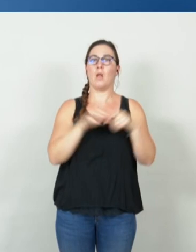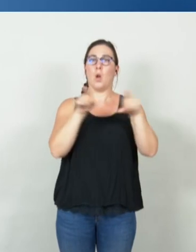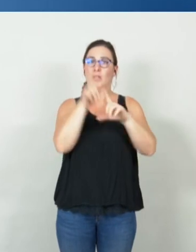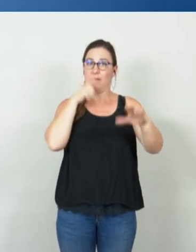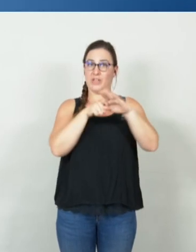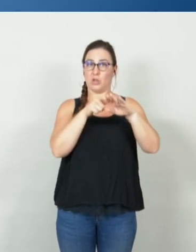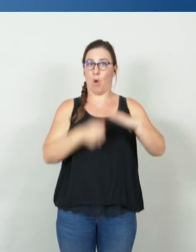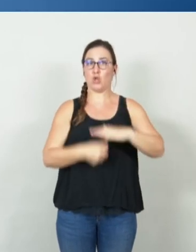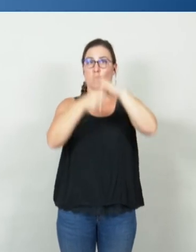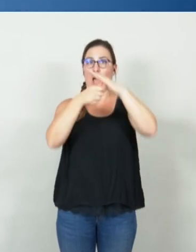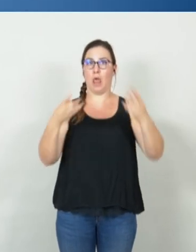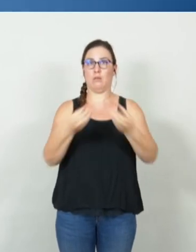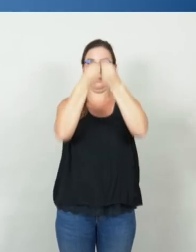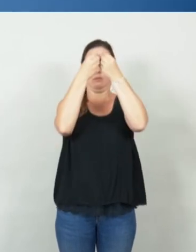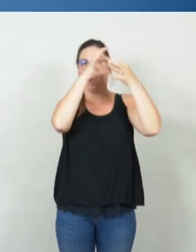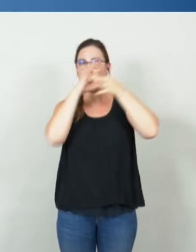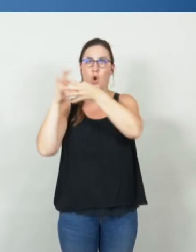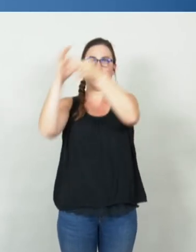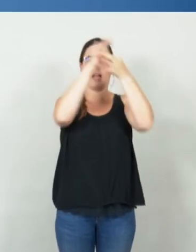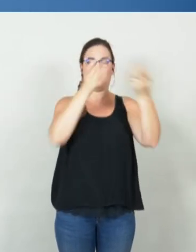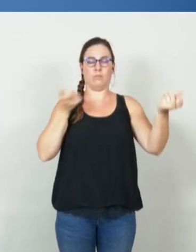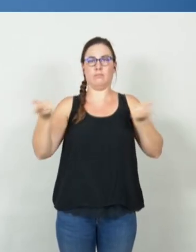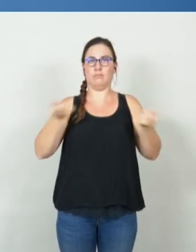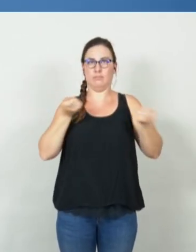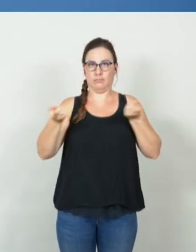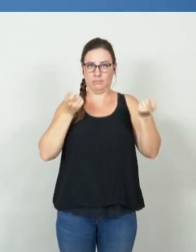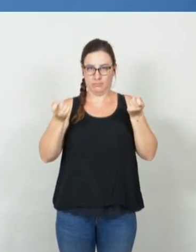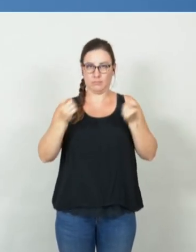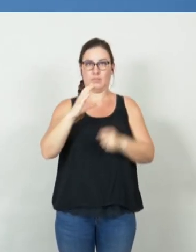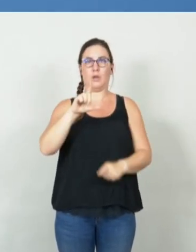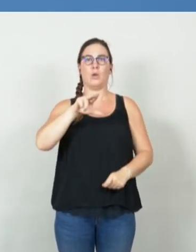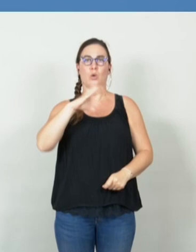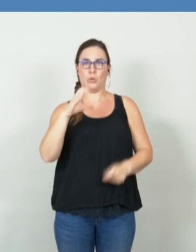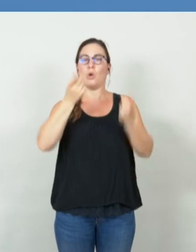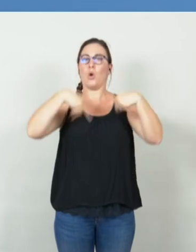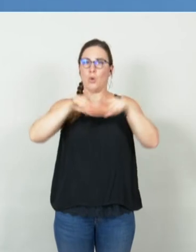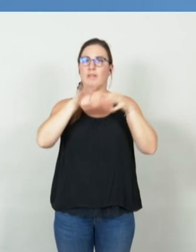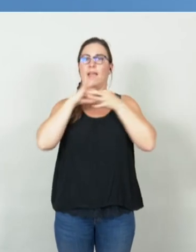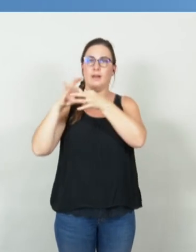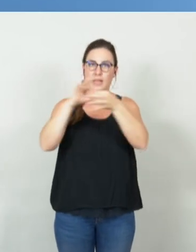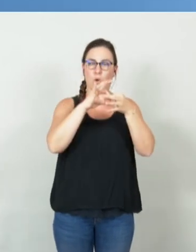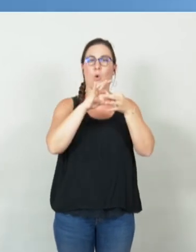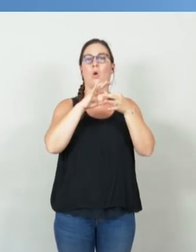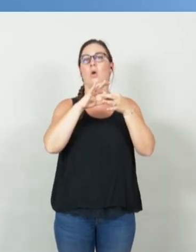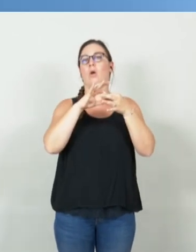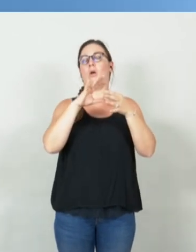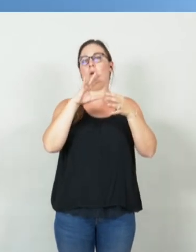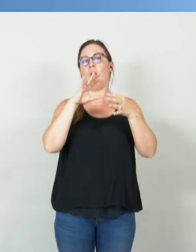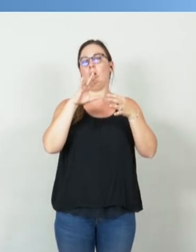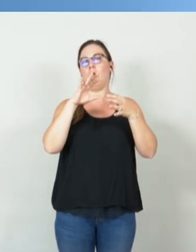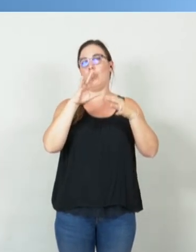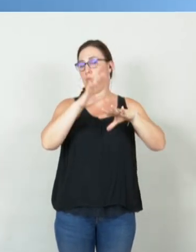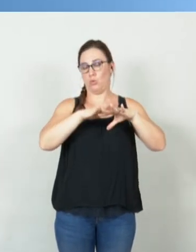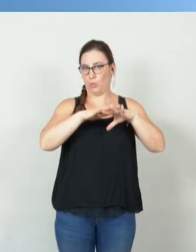central un financement de coordination qui est accordé au Quick le comité de liaison des unions de quartier qui est un